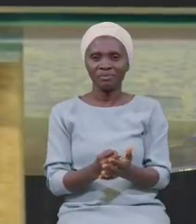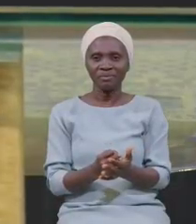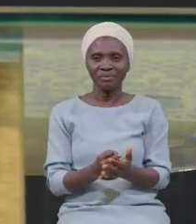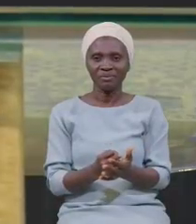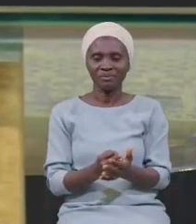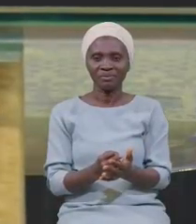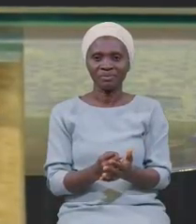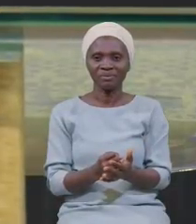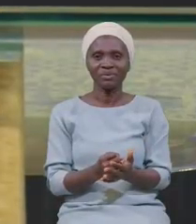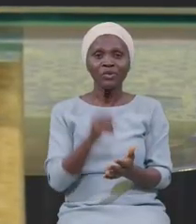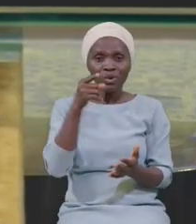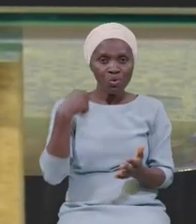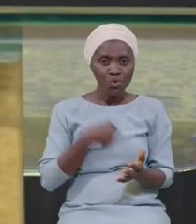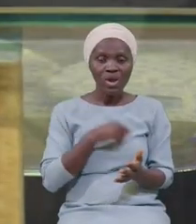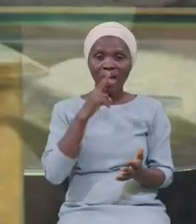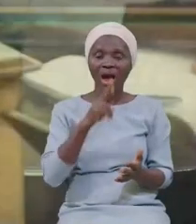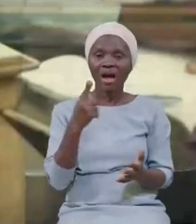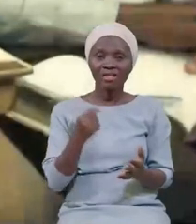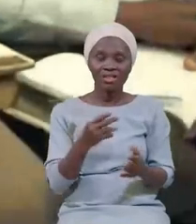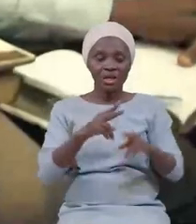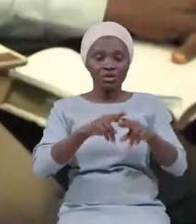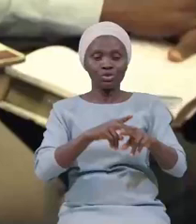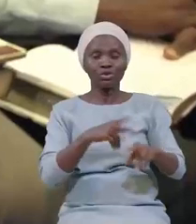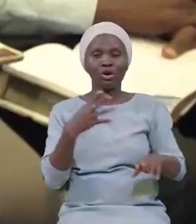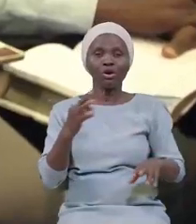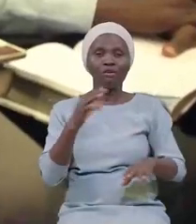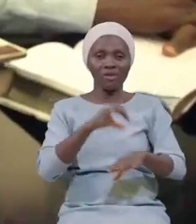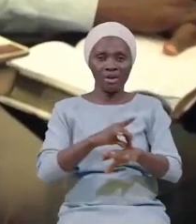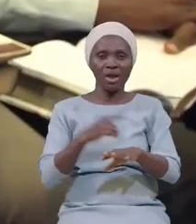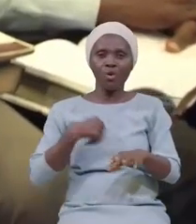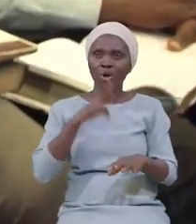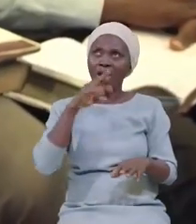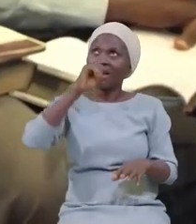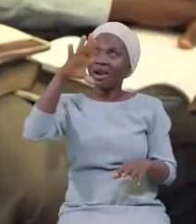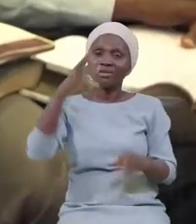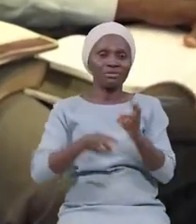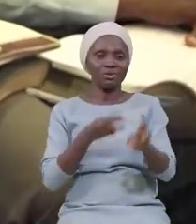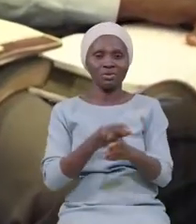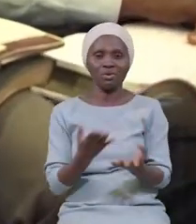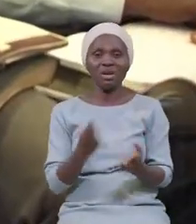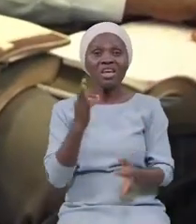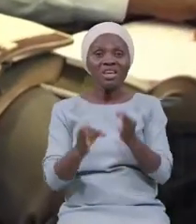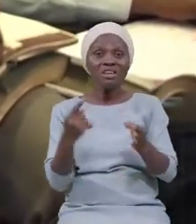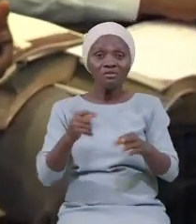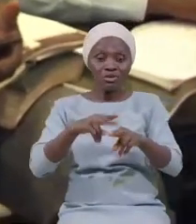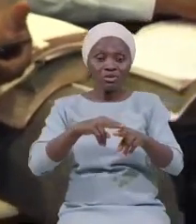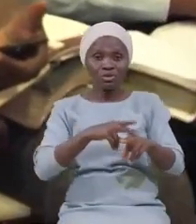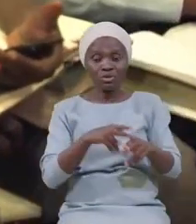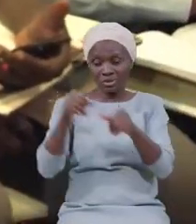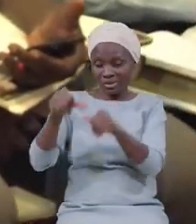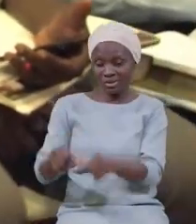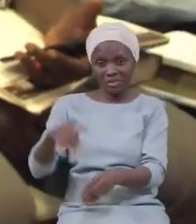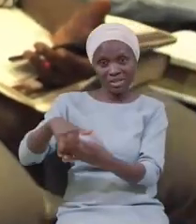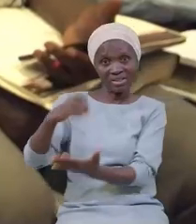Nous sommes le sel de la terre, nous sommes la lumière du monde. Si le sel va demeurer dans la bouteille, si le sel